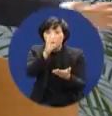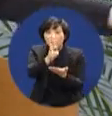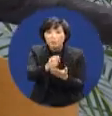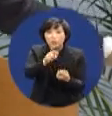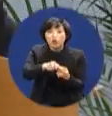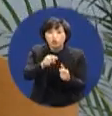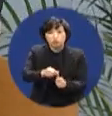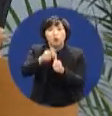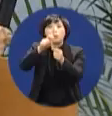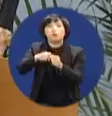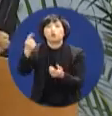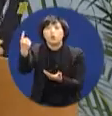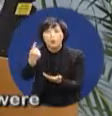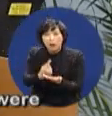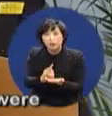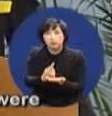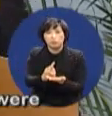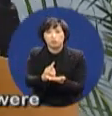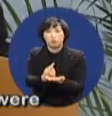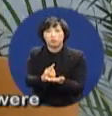법적으로 구원하러 왔다는 겁니다.